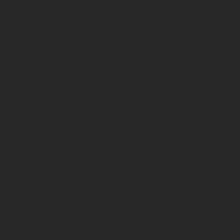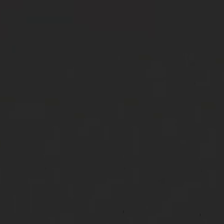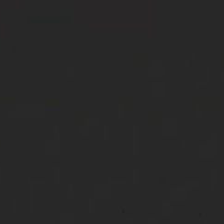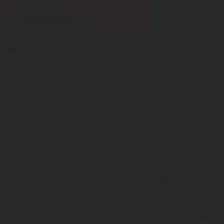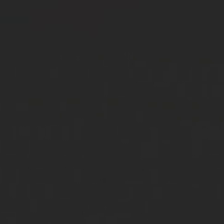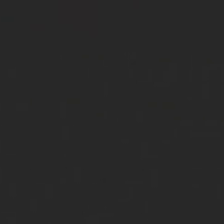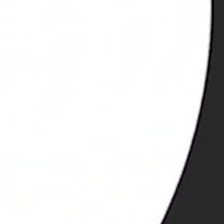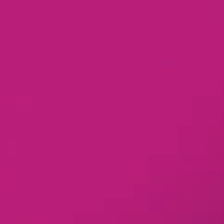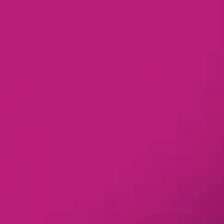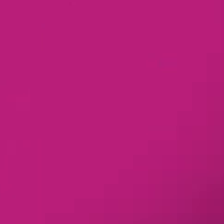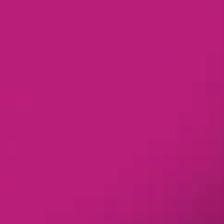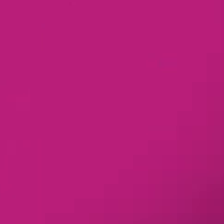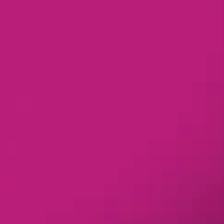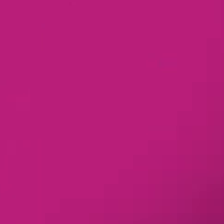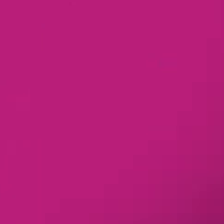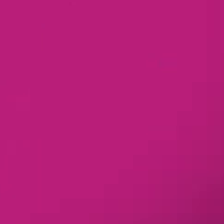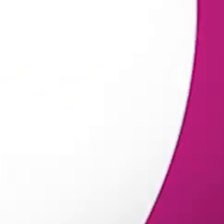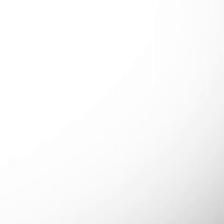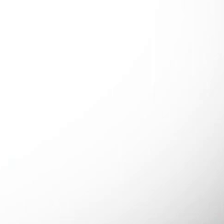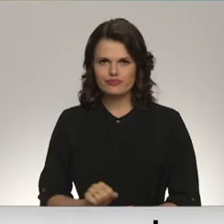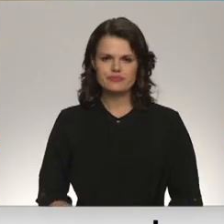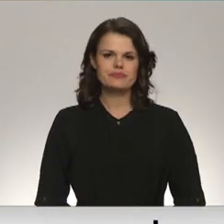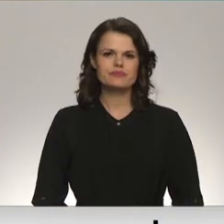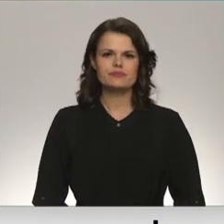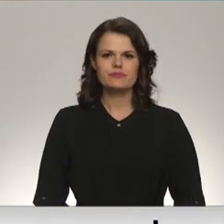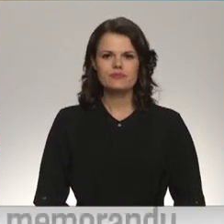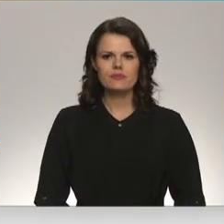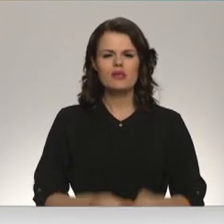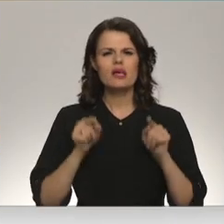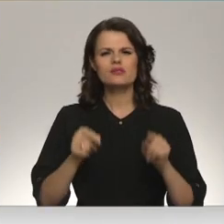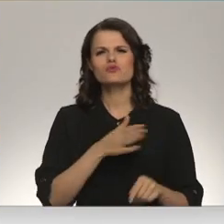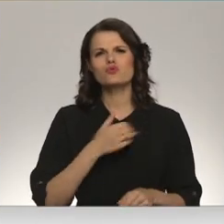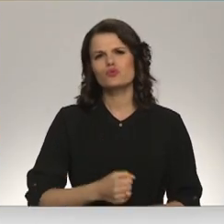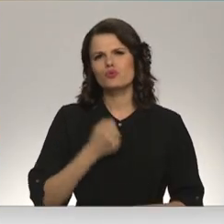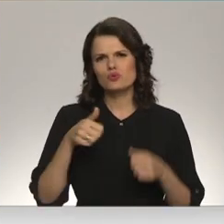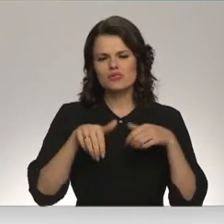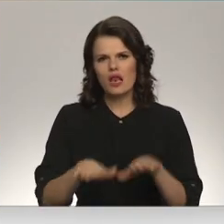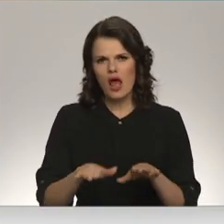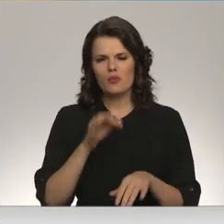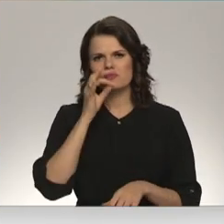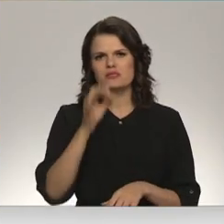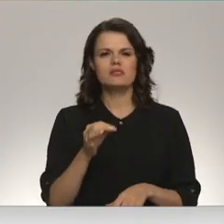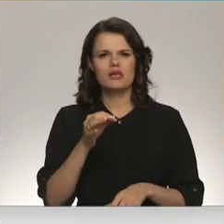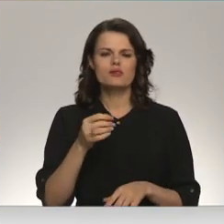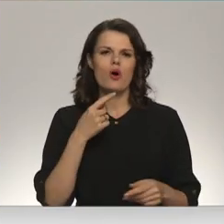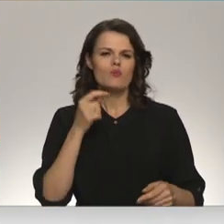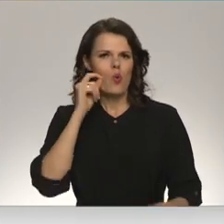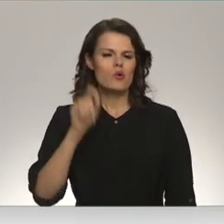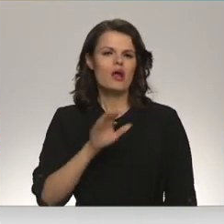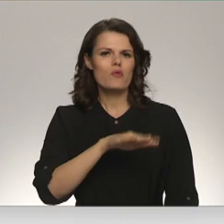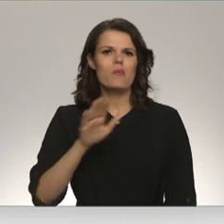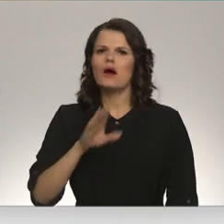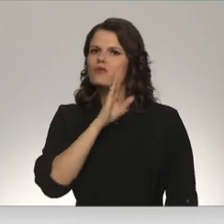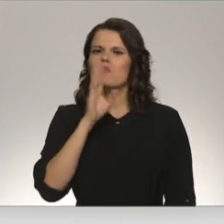Re, viss ēters ir te! Tas ir ļoti grūts lēmums, saka mūsu uzrunātās ukraiņu bērnu mammas,